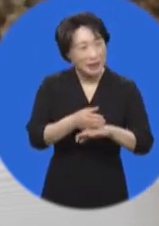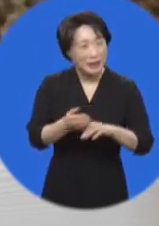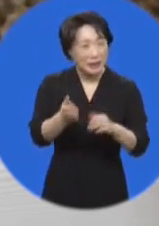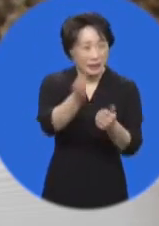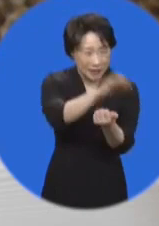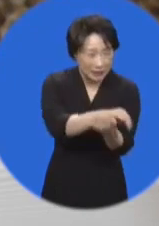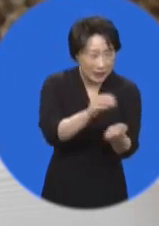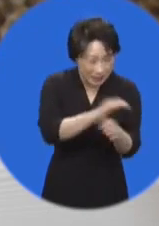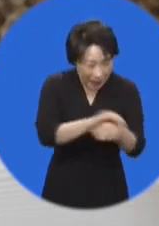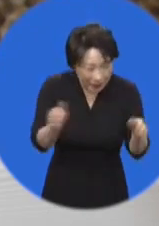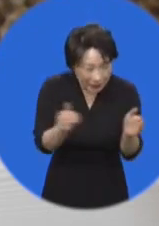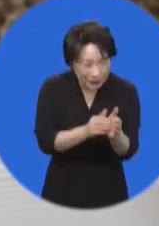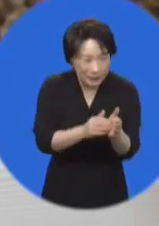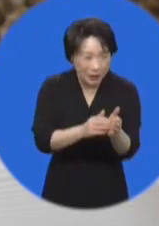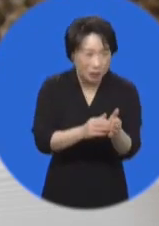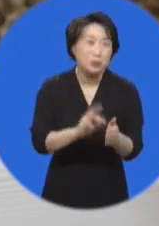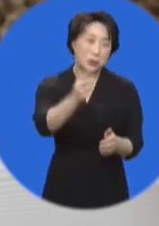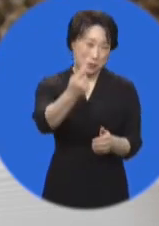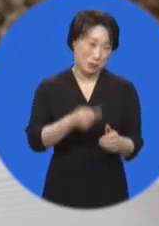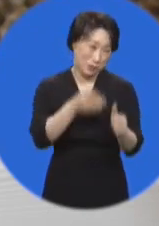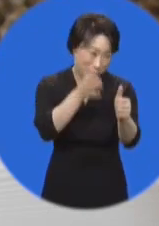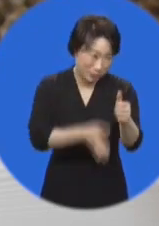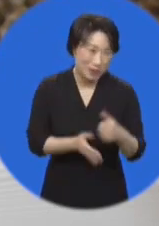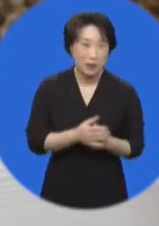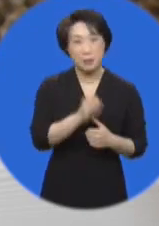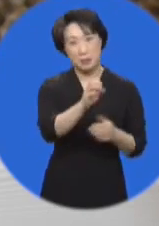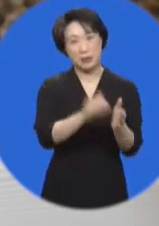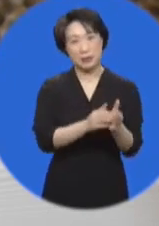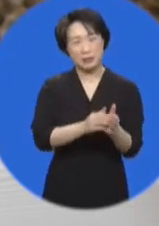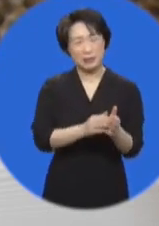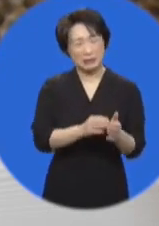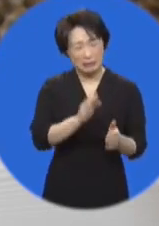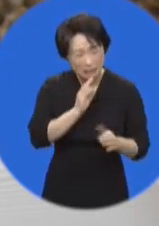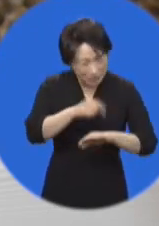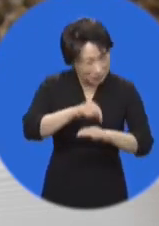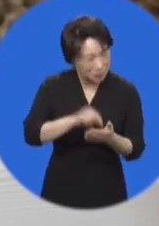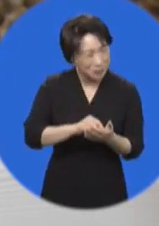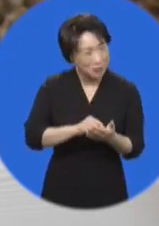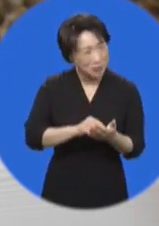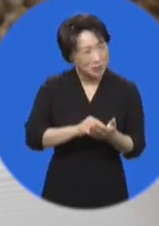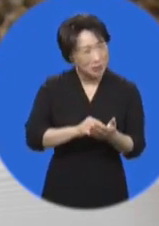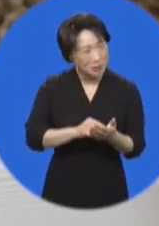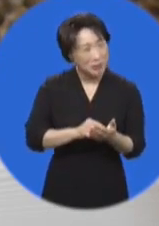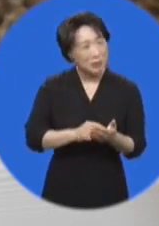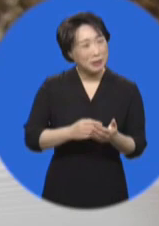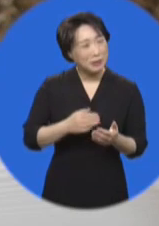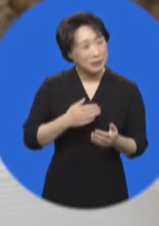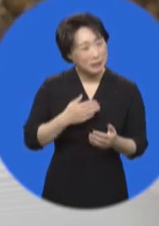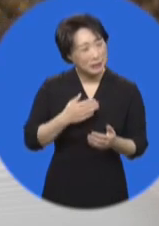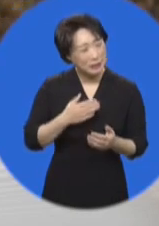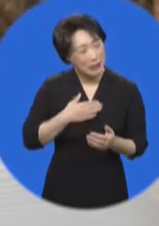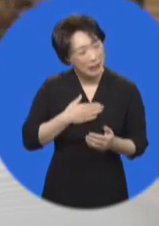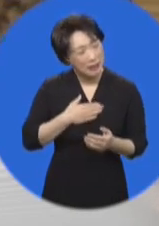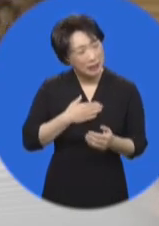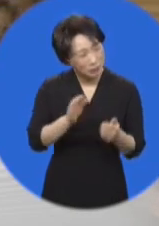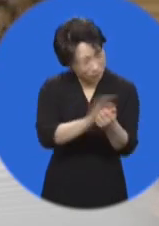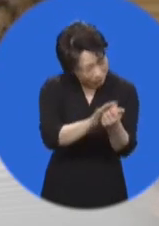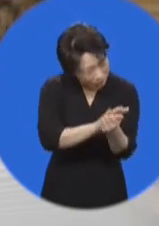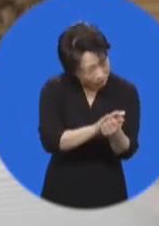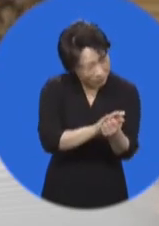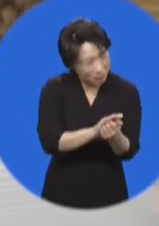장례 잘 치리고 돌아오시기 바랍니다. 진심으로 네, 정말로